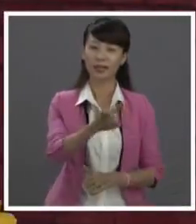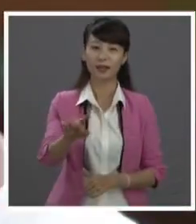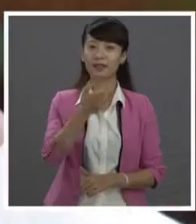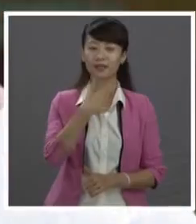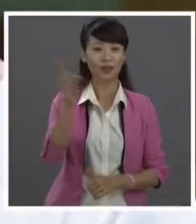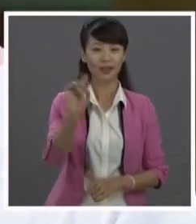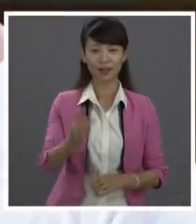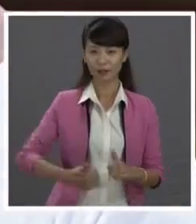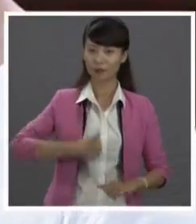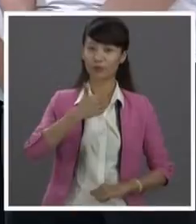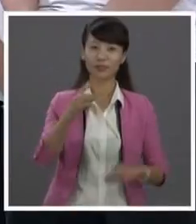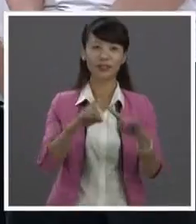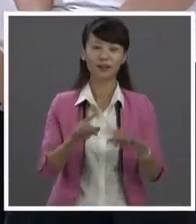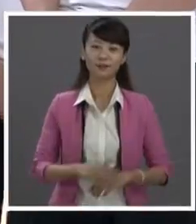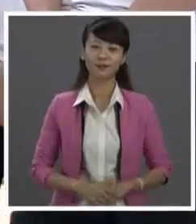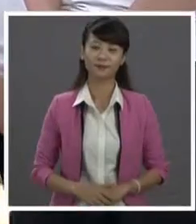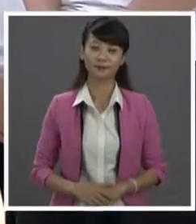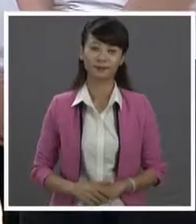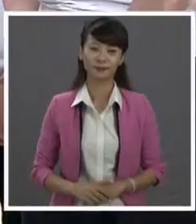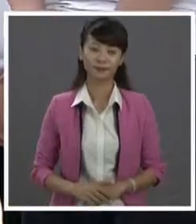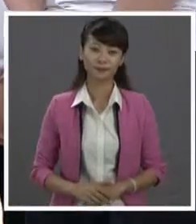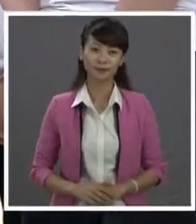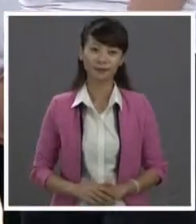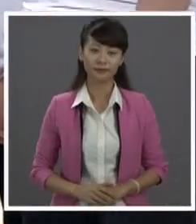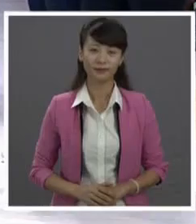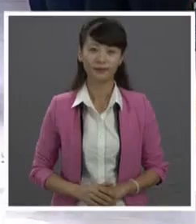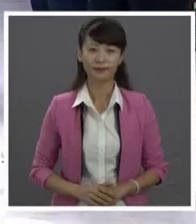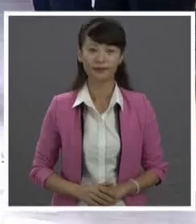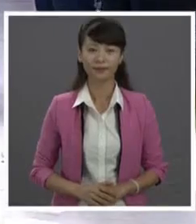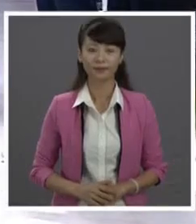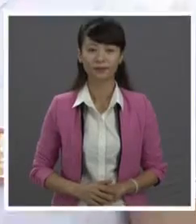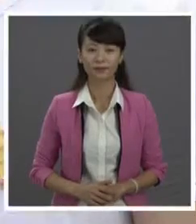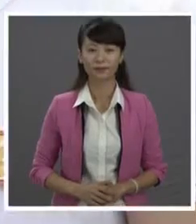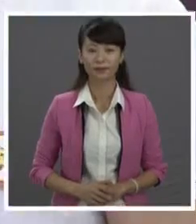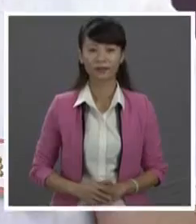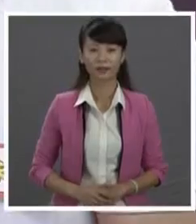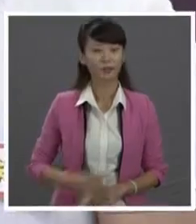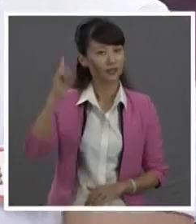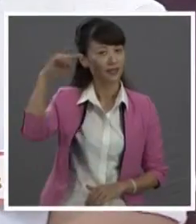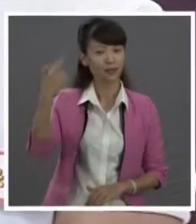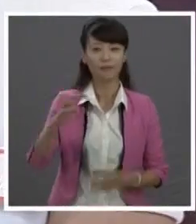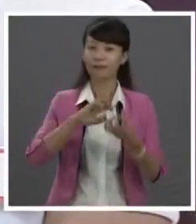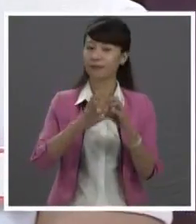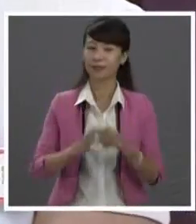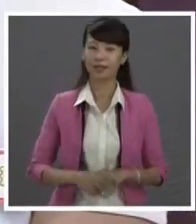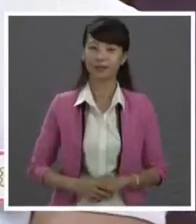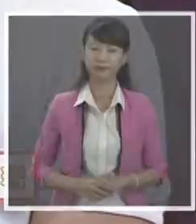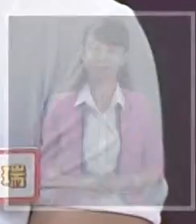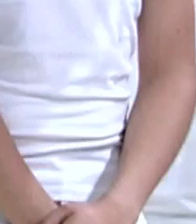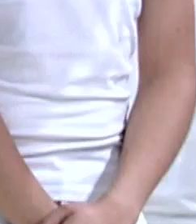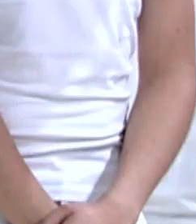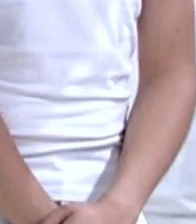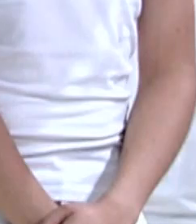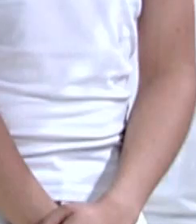人好不好？ 韩哥， 用手 要比他的名字， 我们好像想的很复杂。 面，哦。